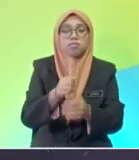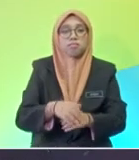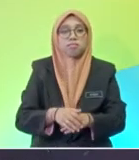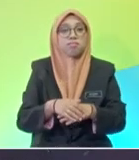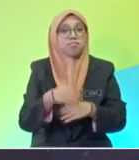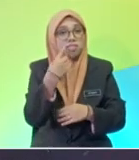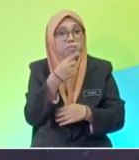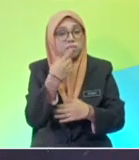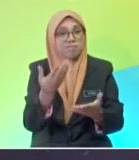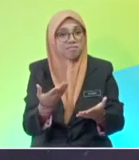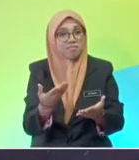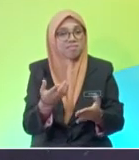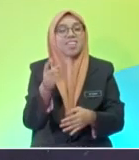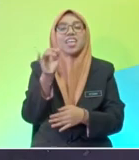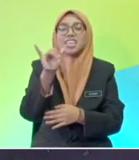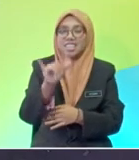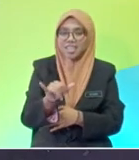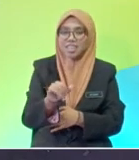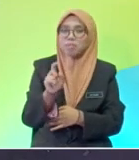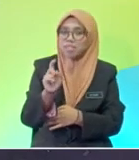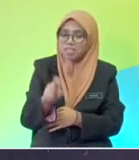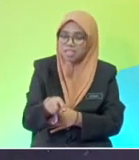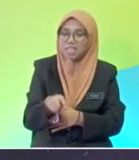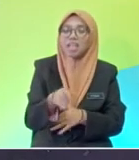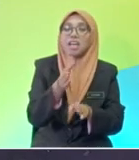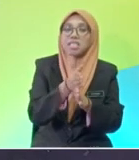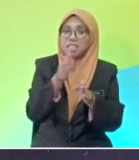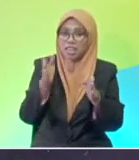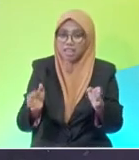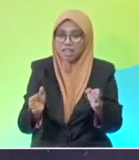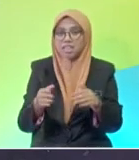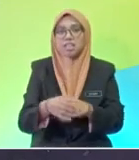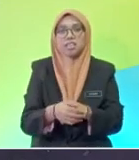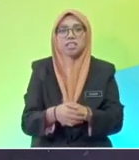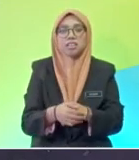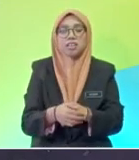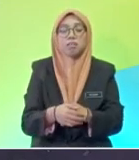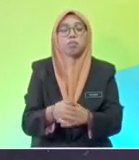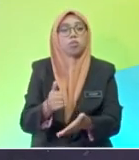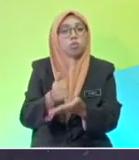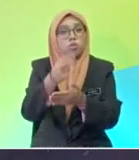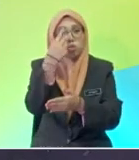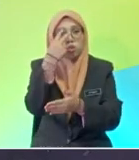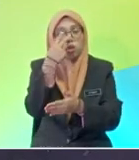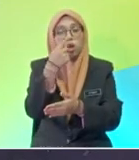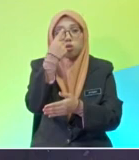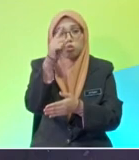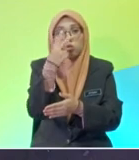saya pasti Memang ibu ayah akan meminta tolong Jiran tengokkan rumah kita tengokkan kita